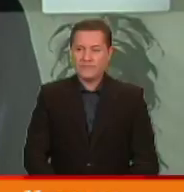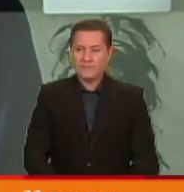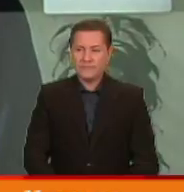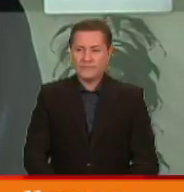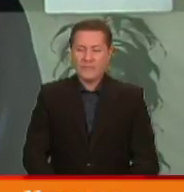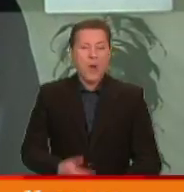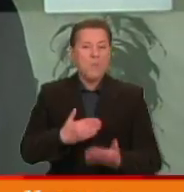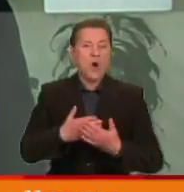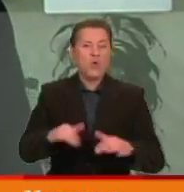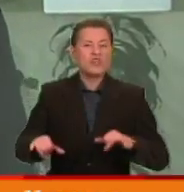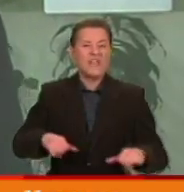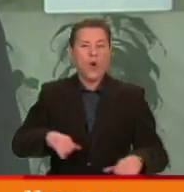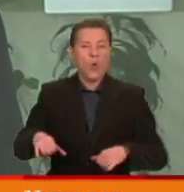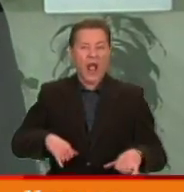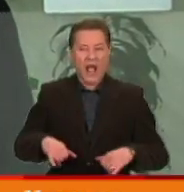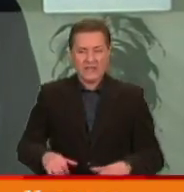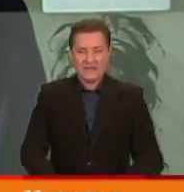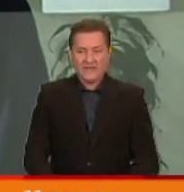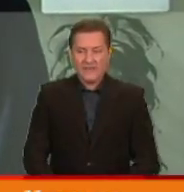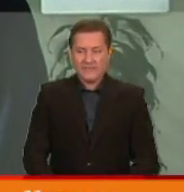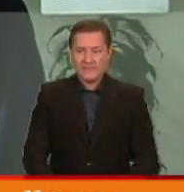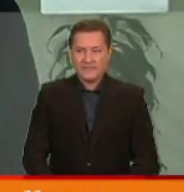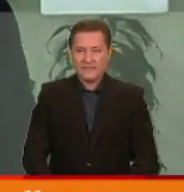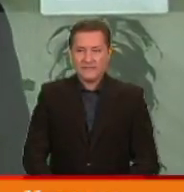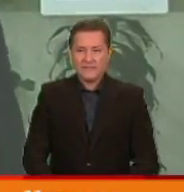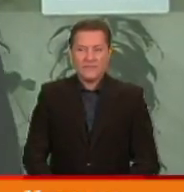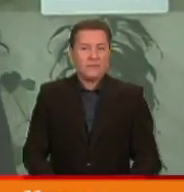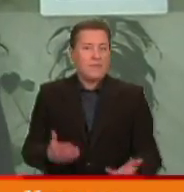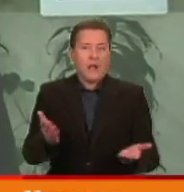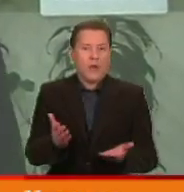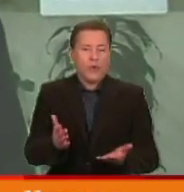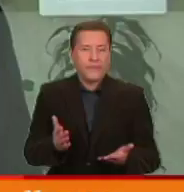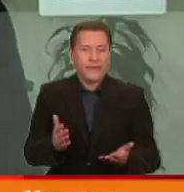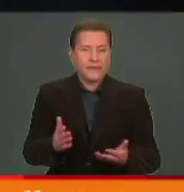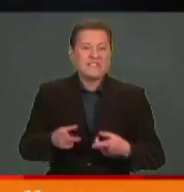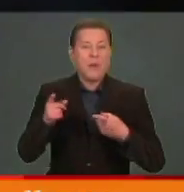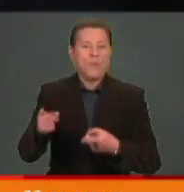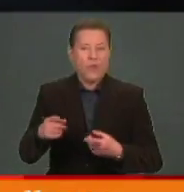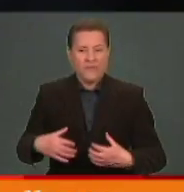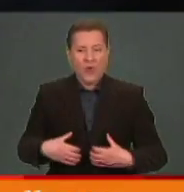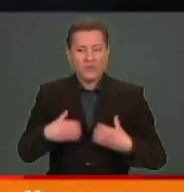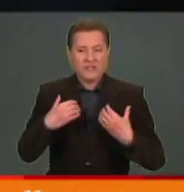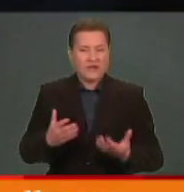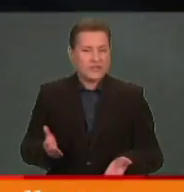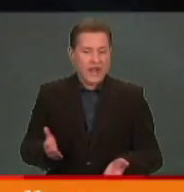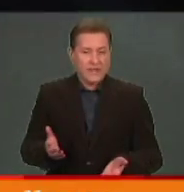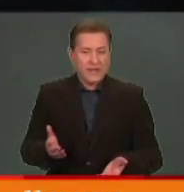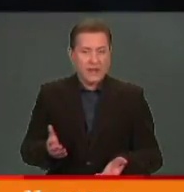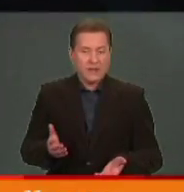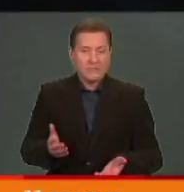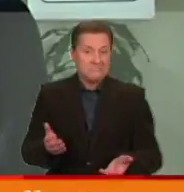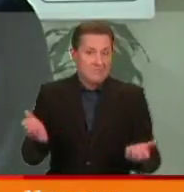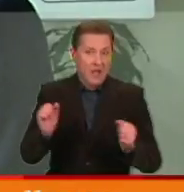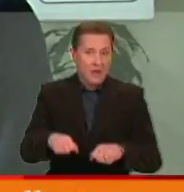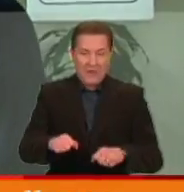Похоже на хуліганство, на какой-то акт запугивания, устрашения. Сами подумайте, с целью